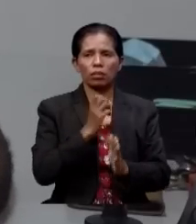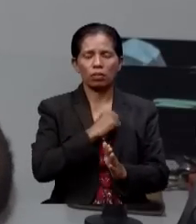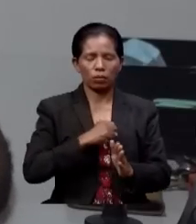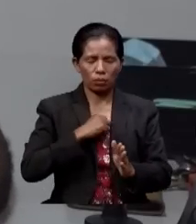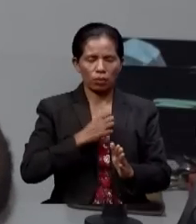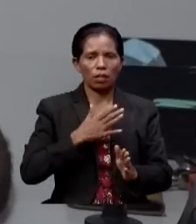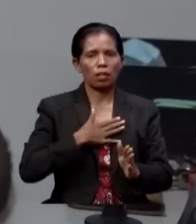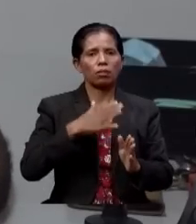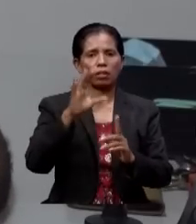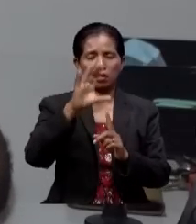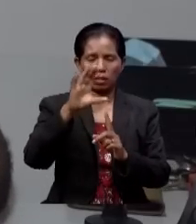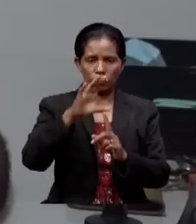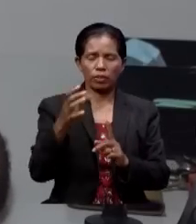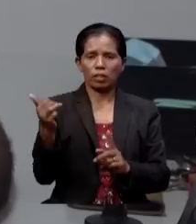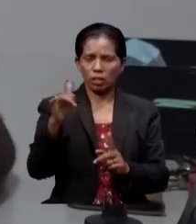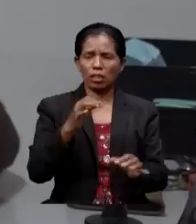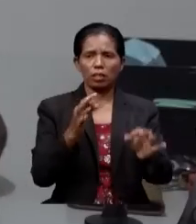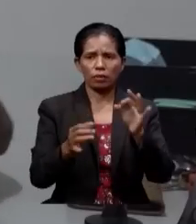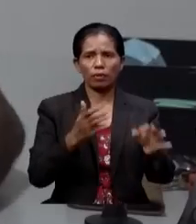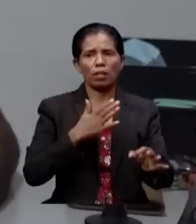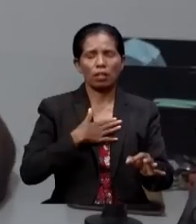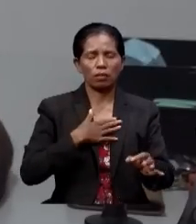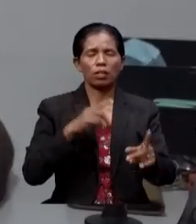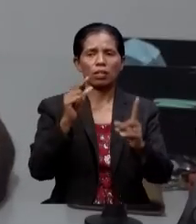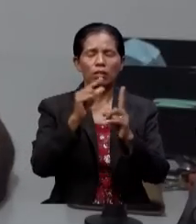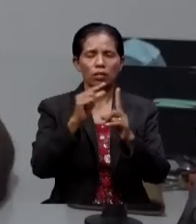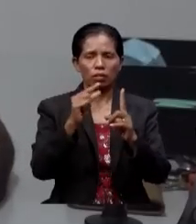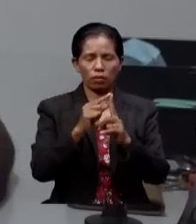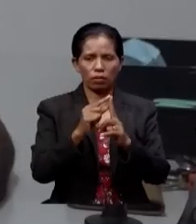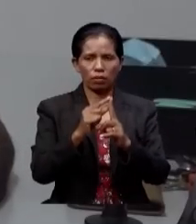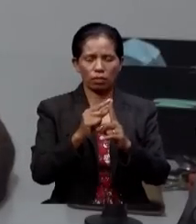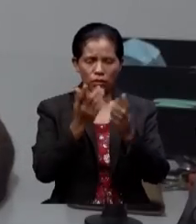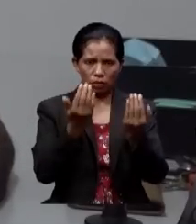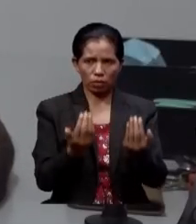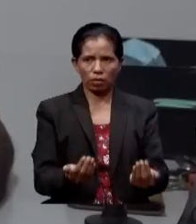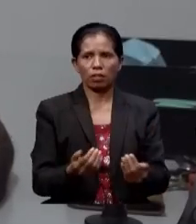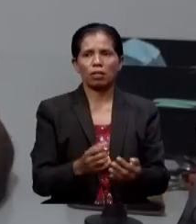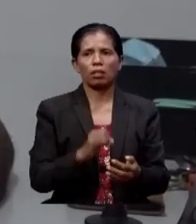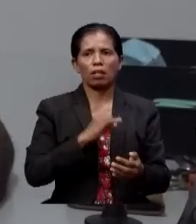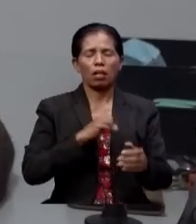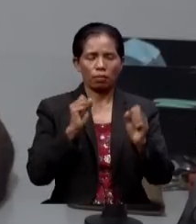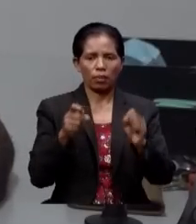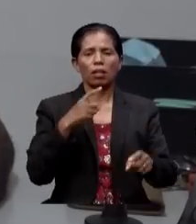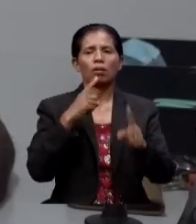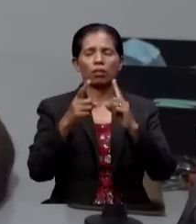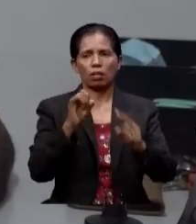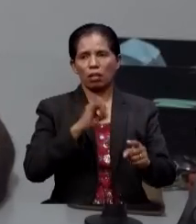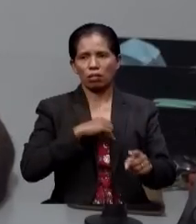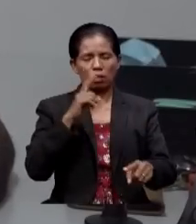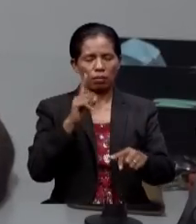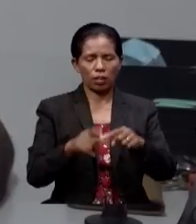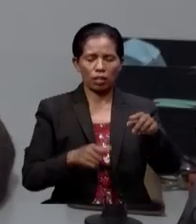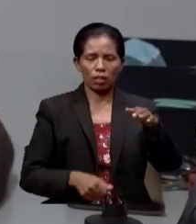sira kari ke hau nia be linguaze ne kroat liu toran liu dane merese au ting kualia hau la bel rai super